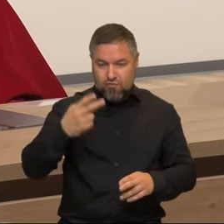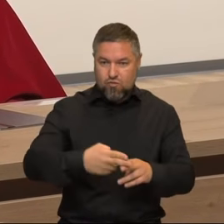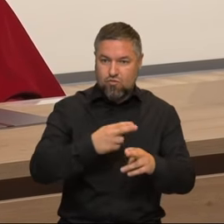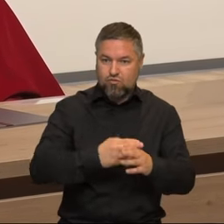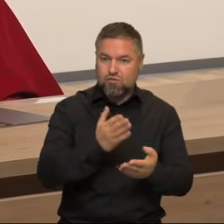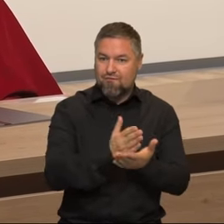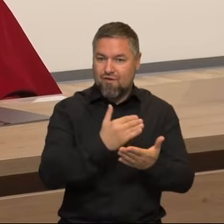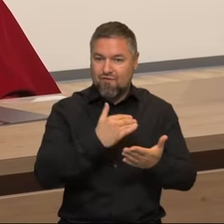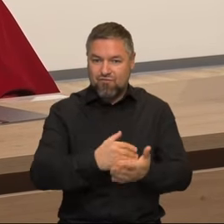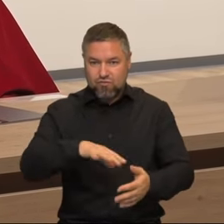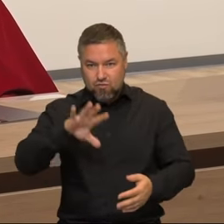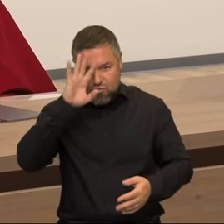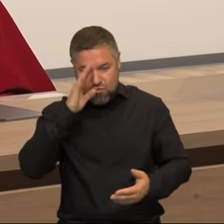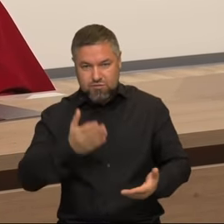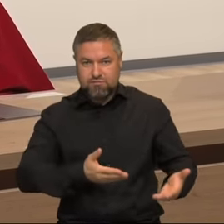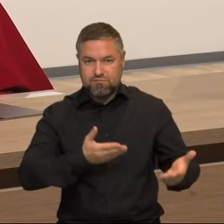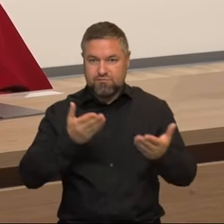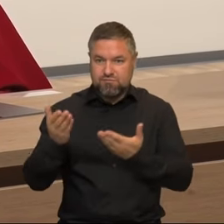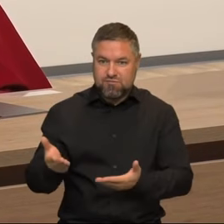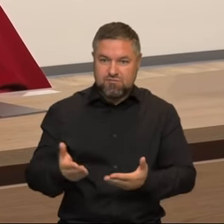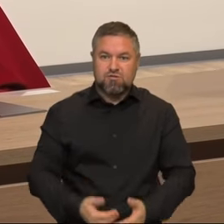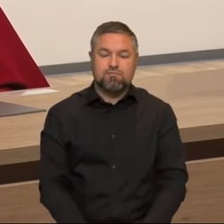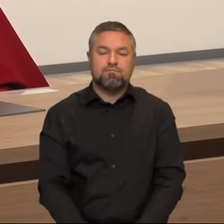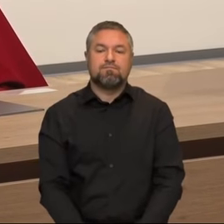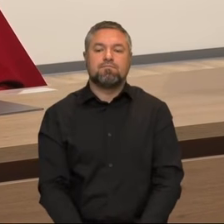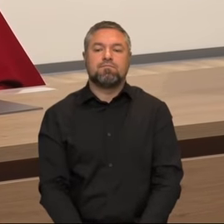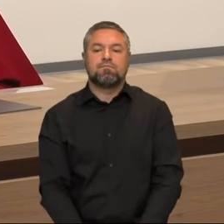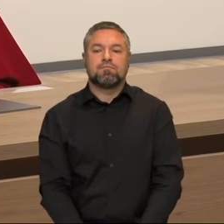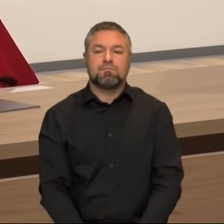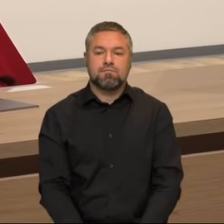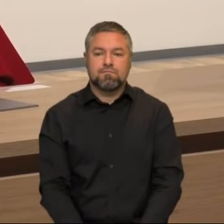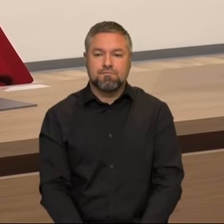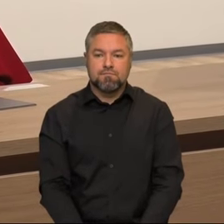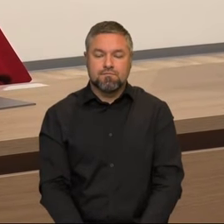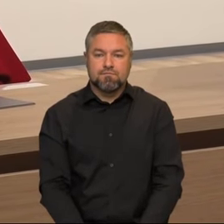Urzędu Wojewódzkiego. Panie dyrektorze, zapraszam.